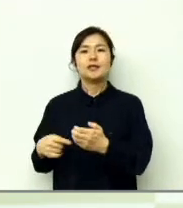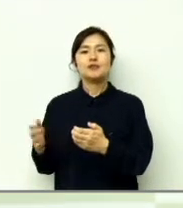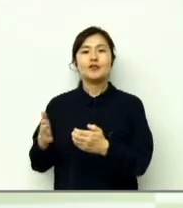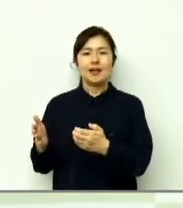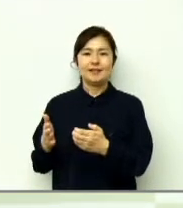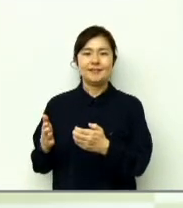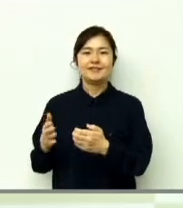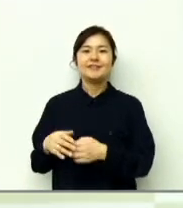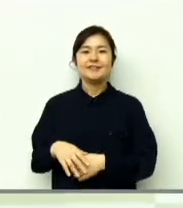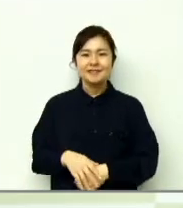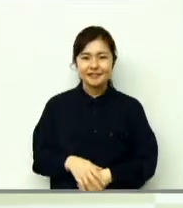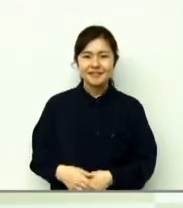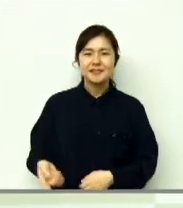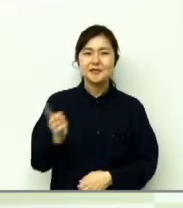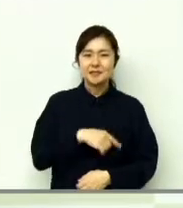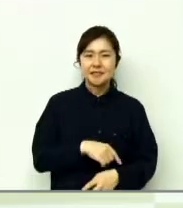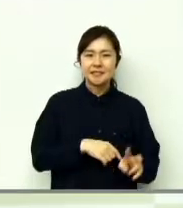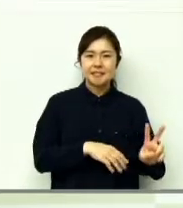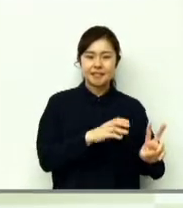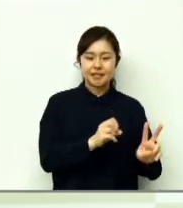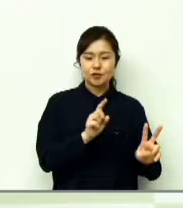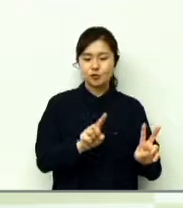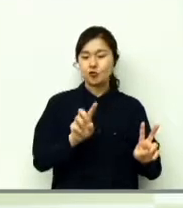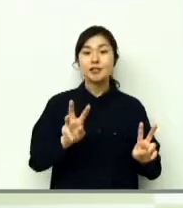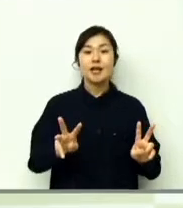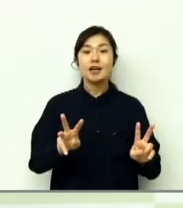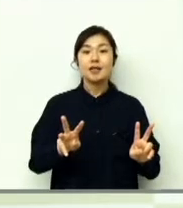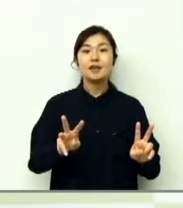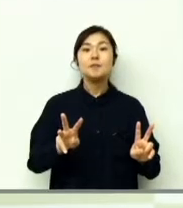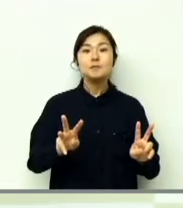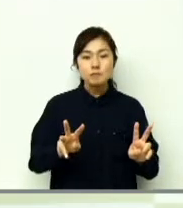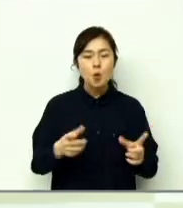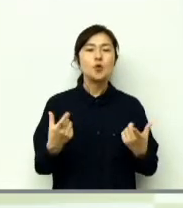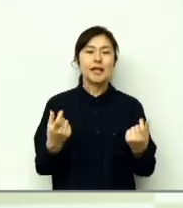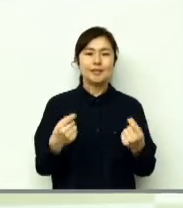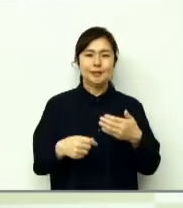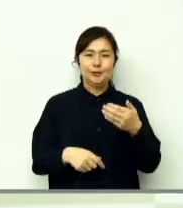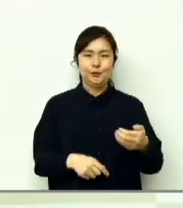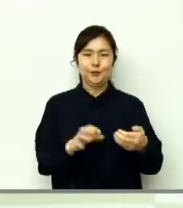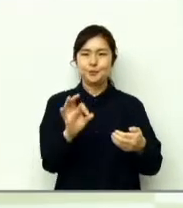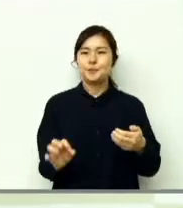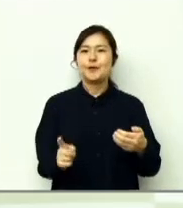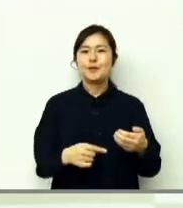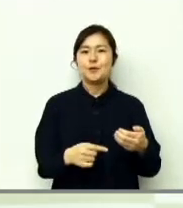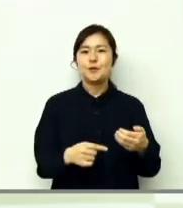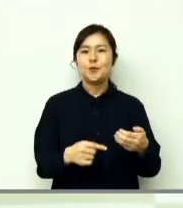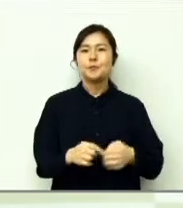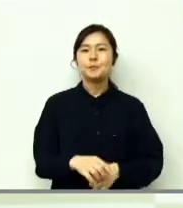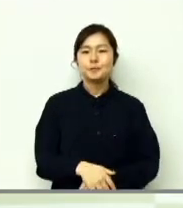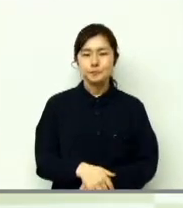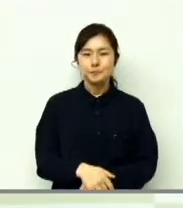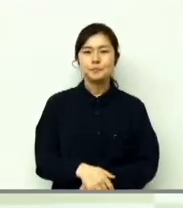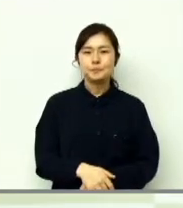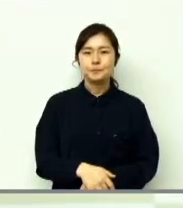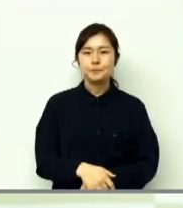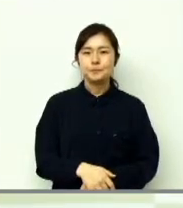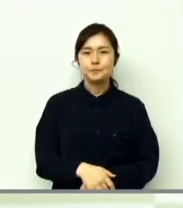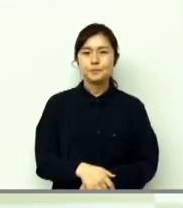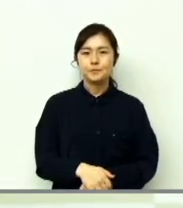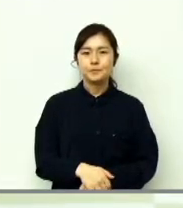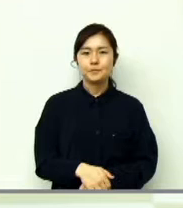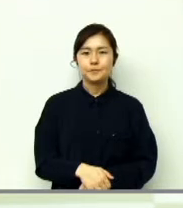には111の事業があって、これも約9割達成することができました。また今回は一緒になっており